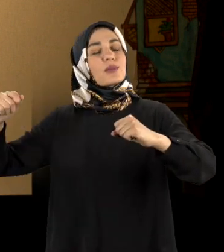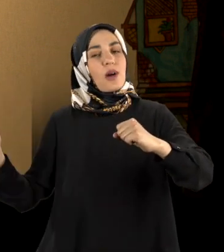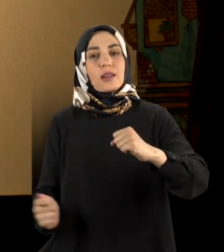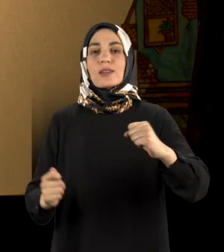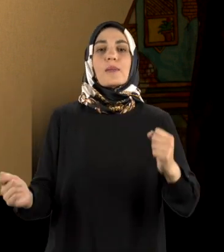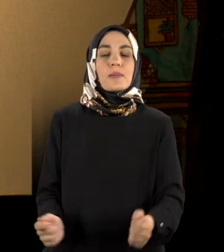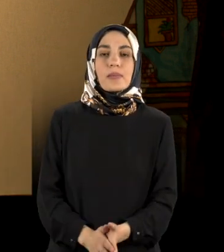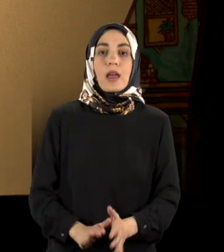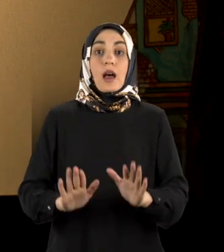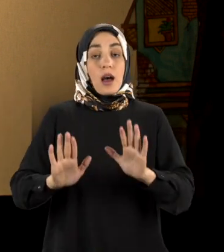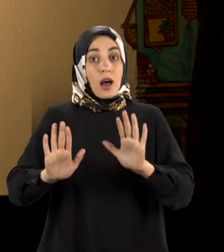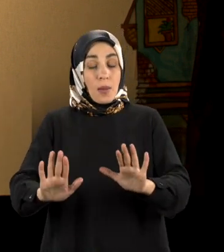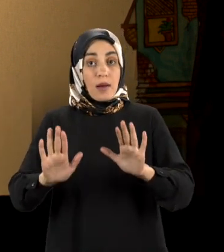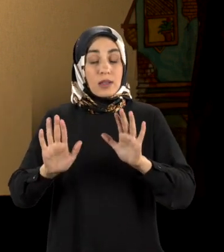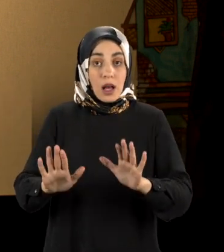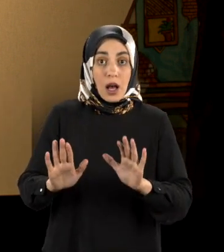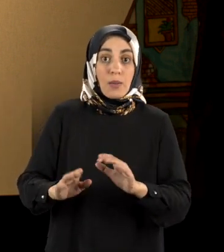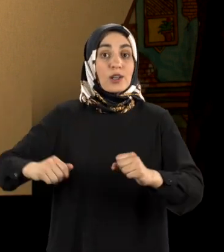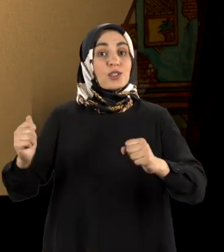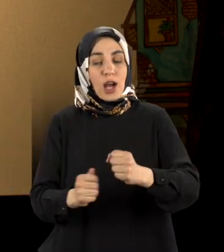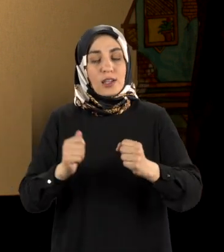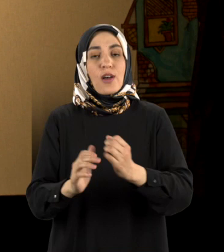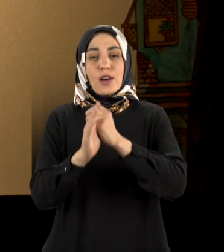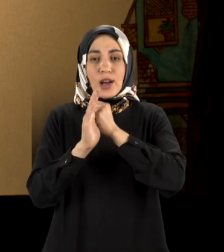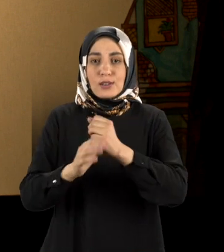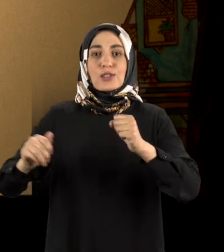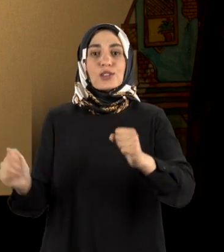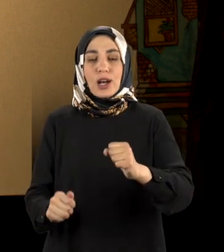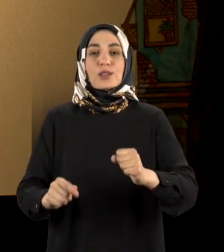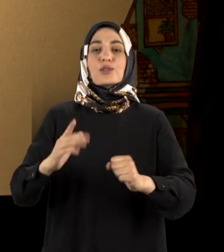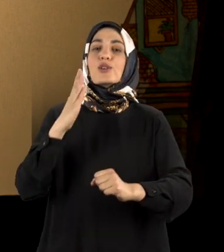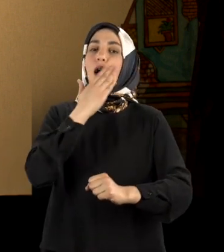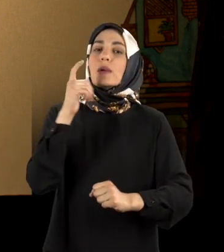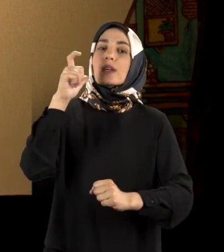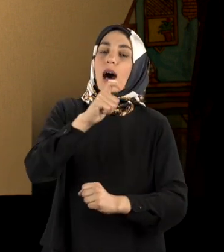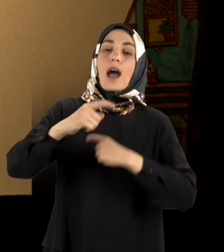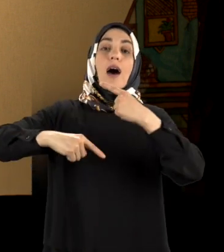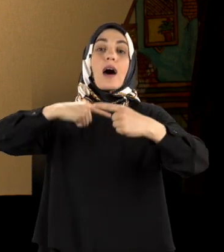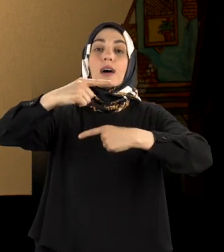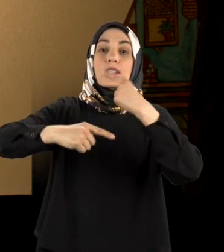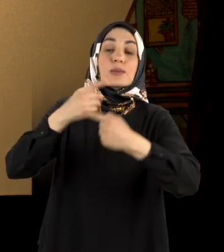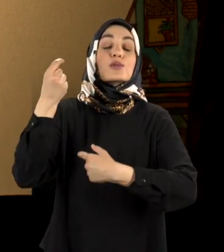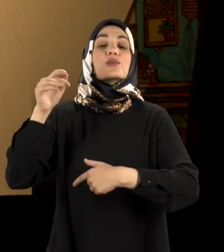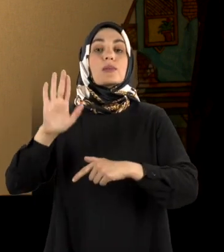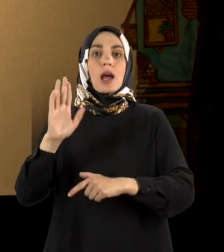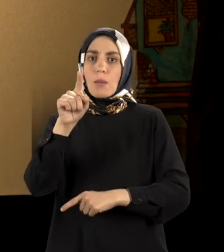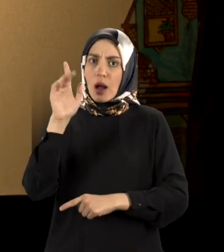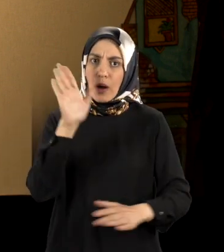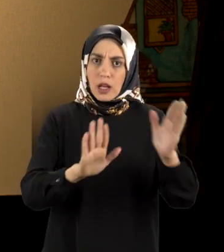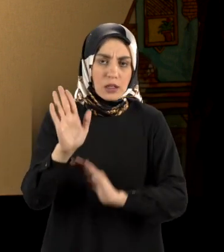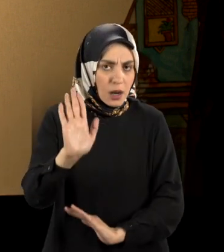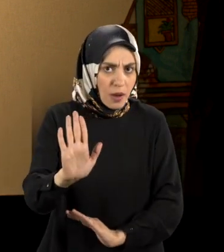salladım toprağa salladım Tamam hemen hemen çal davul karagözüm Çalıkuşu Ramazan adet imiz